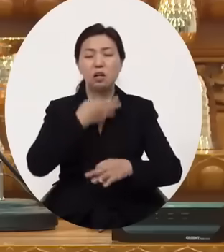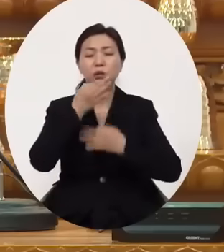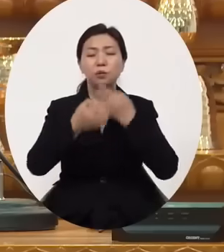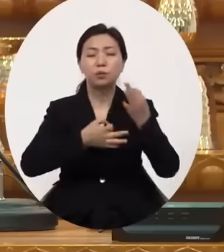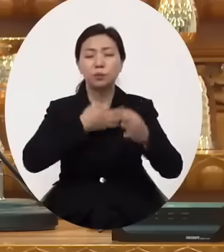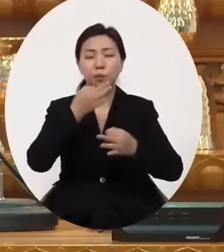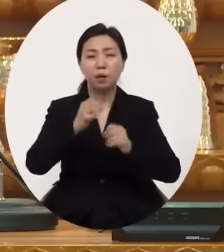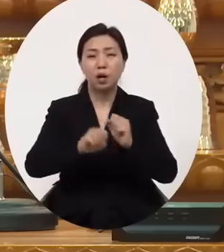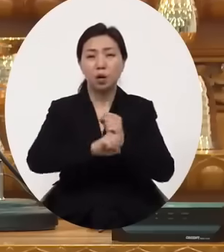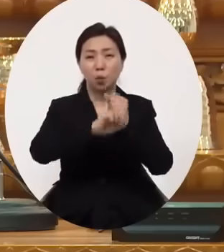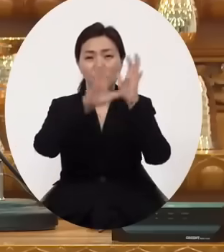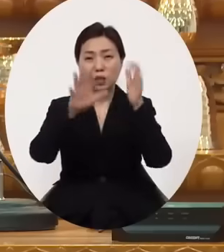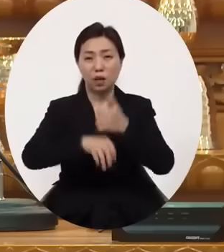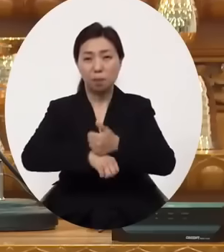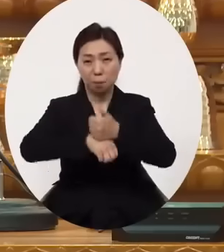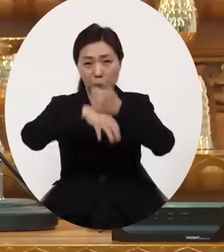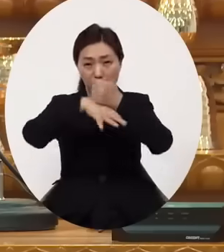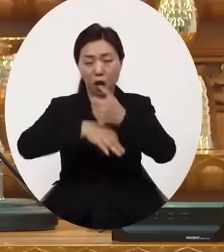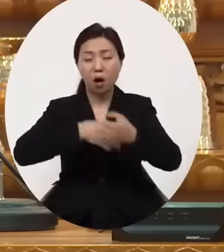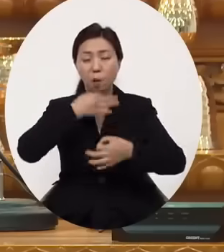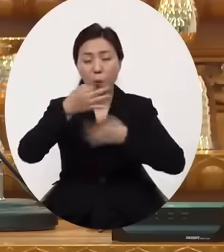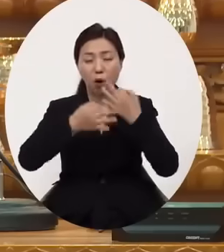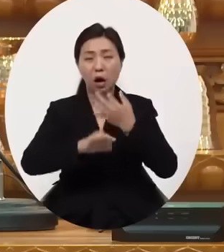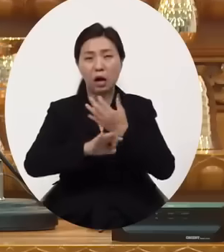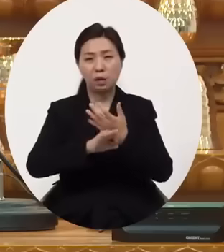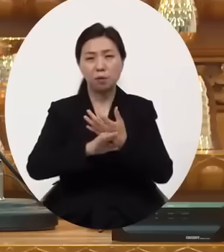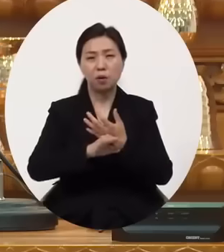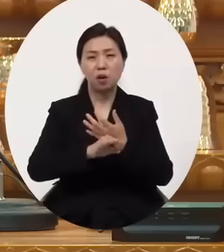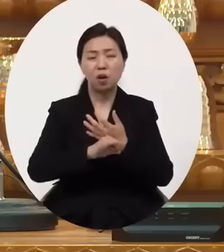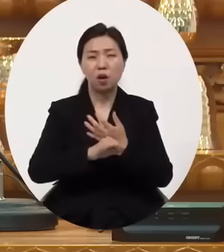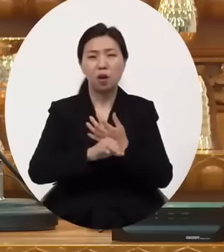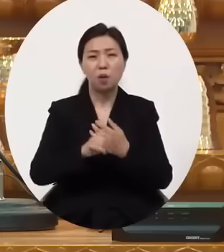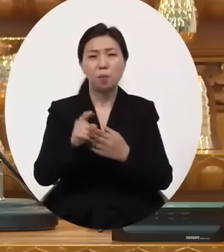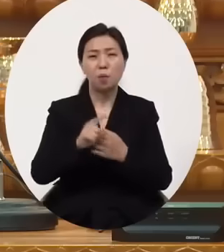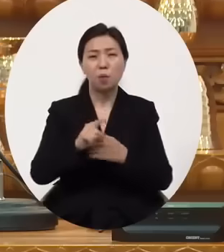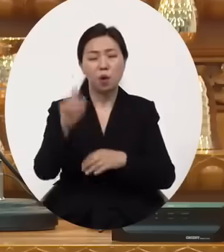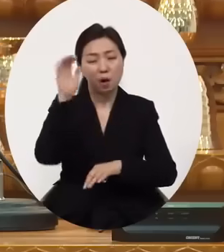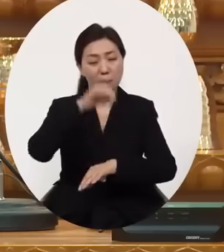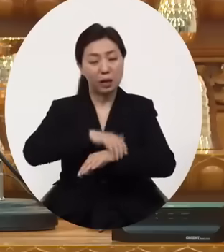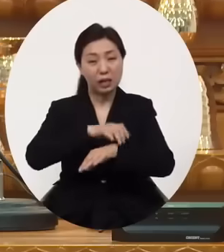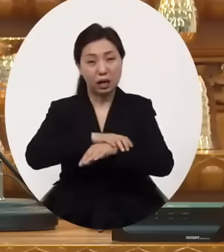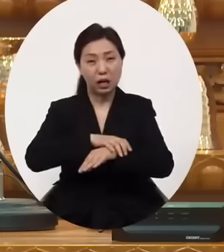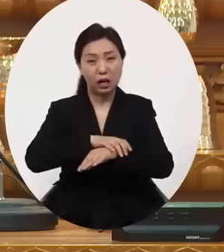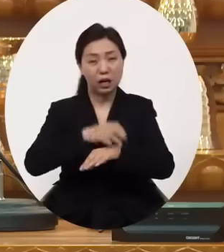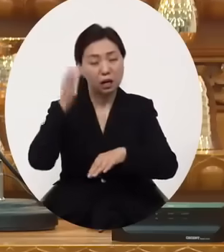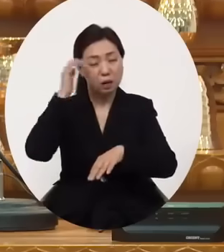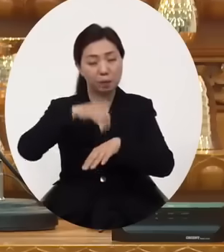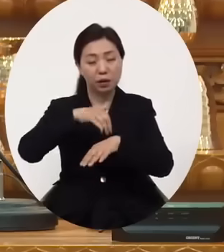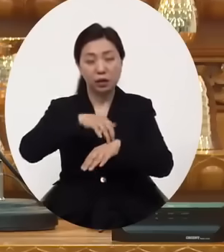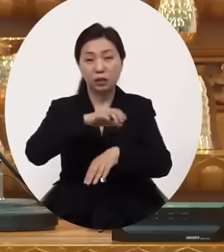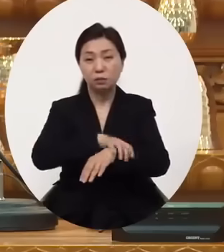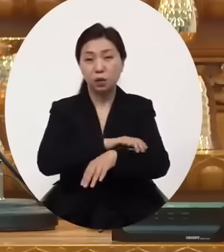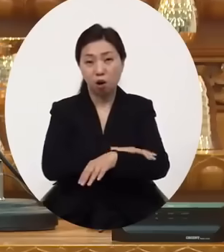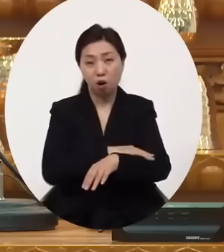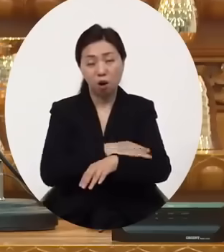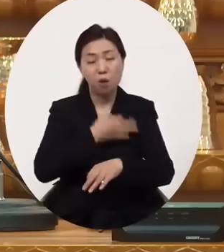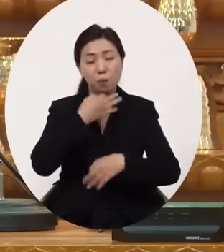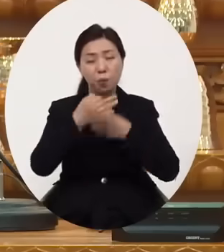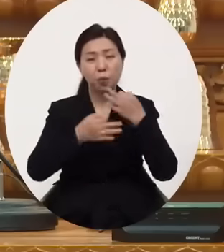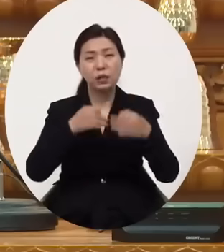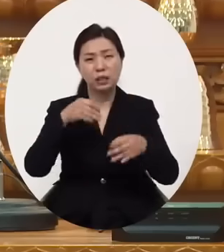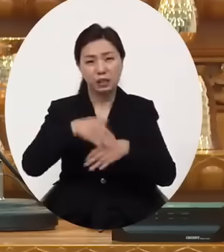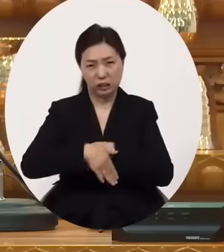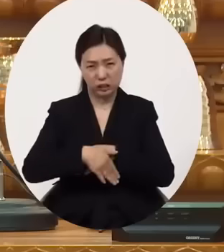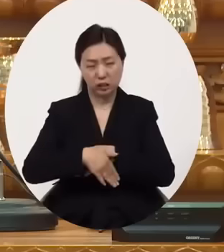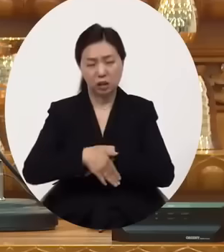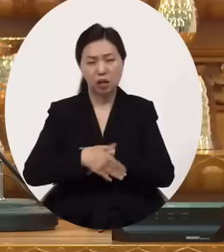하든지 관세음보살을 하든지 쭉 앉아서 집중해서 하는 거예요. 그 대신에 이거는 이제 절은 108배